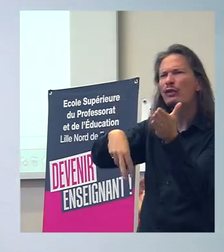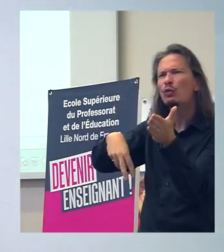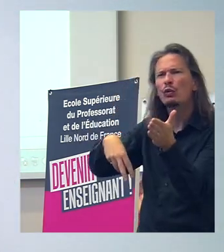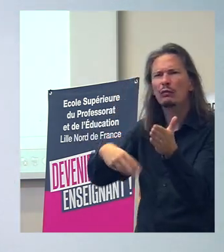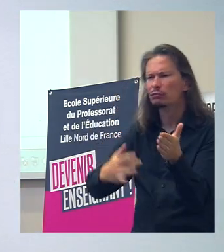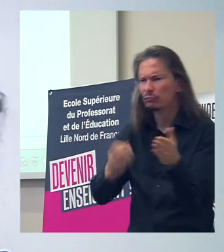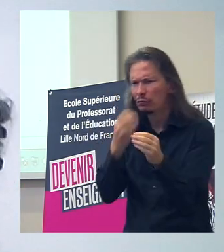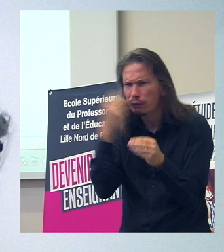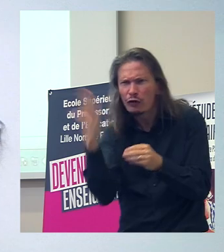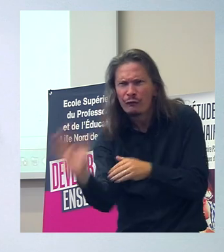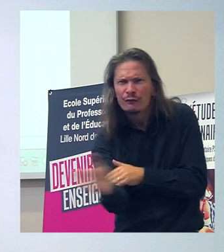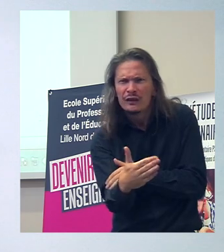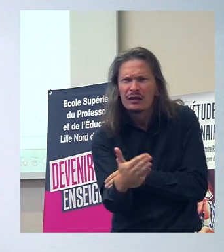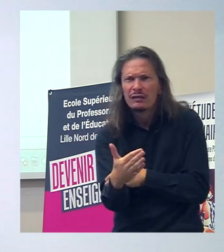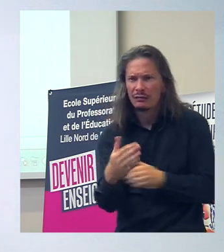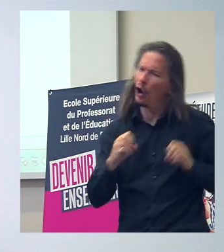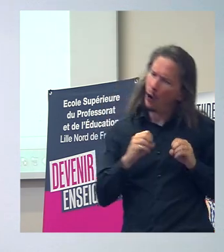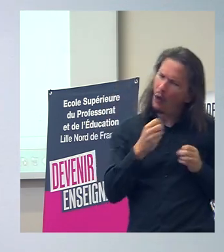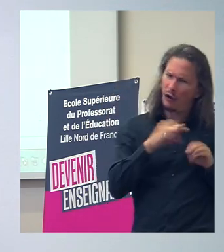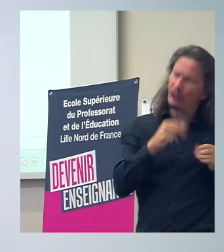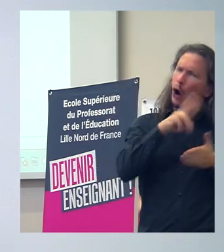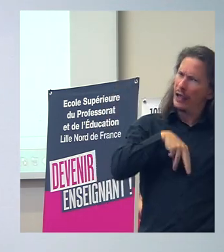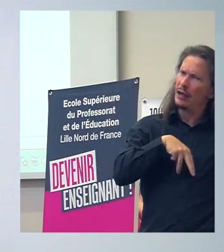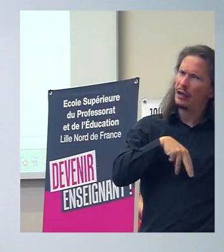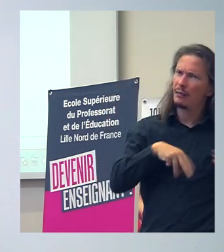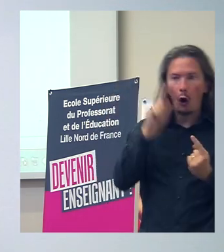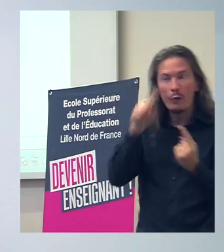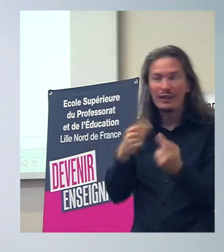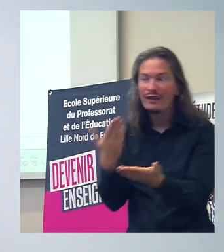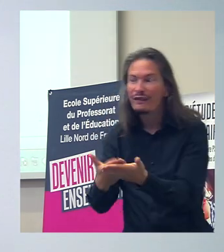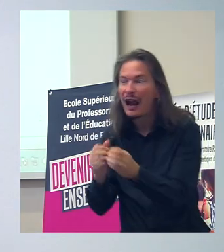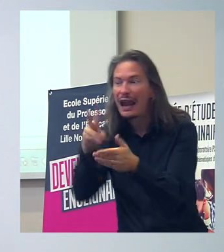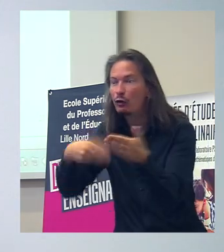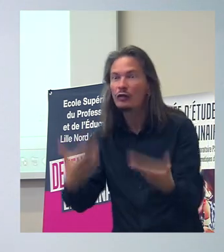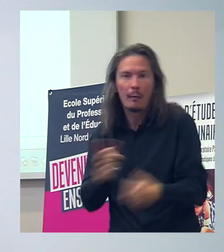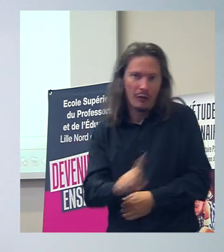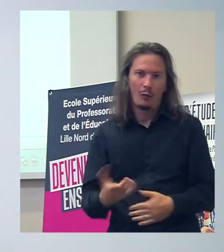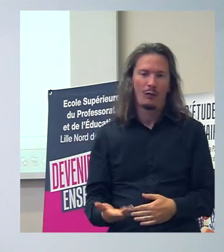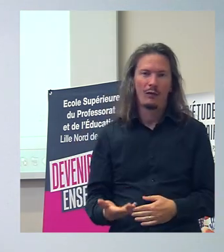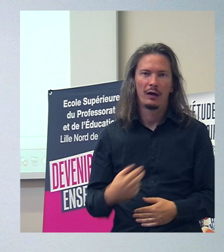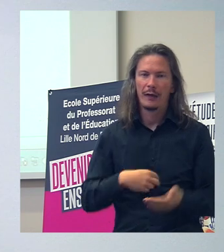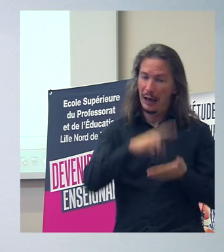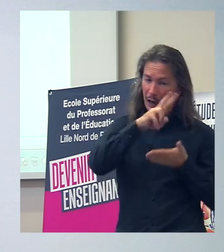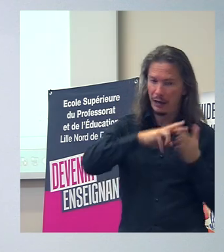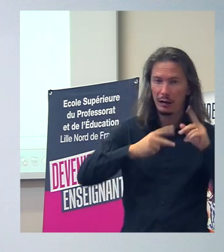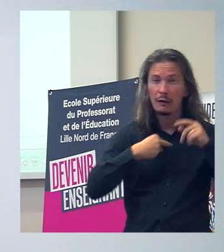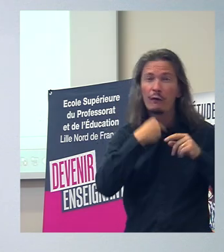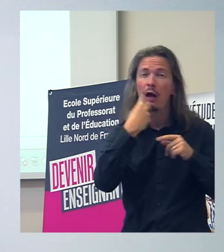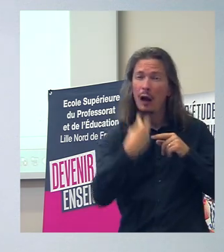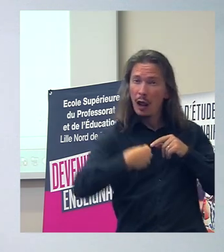moment-là. Donc, c'est l'enseignant qui lit. Et il lit en mettant, avec toute son